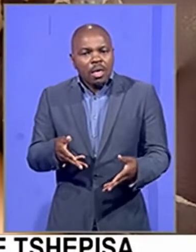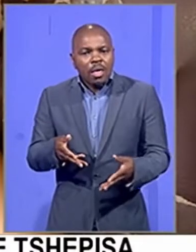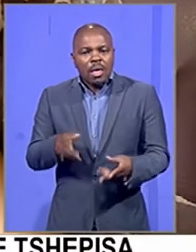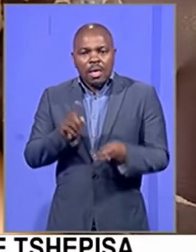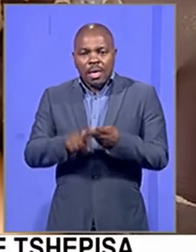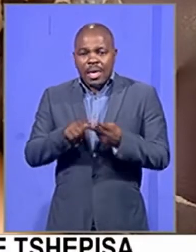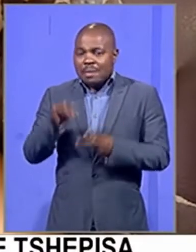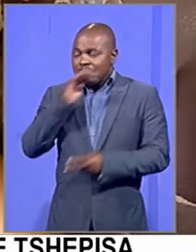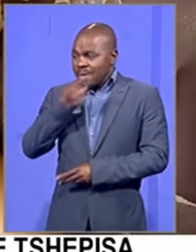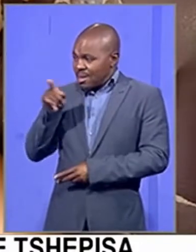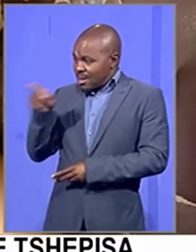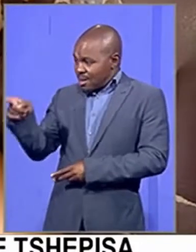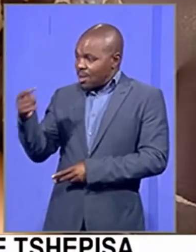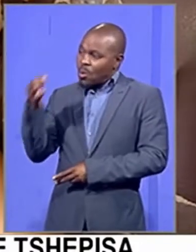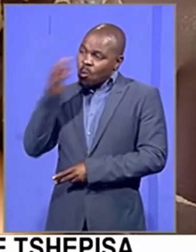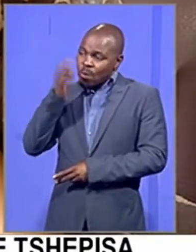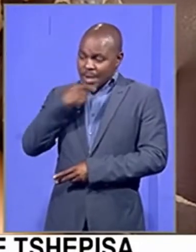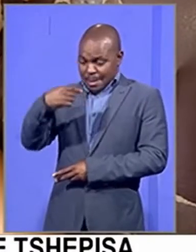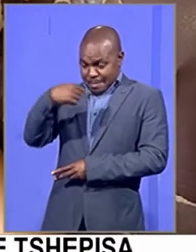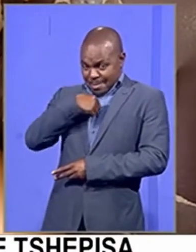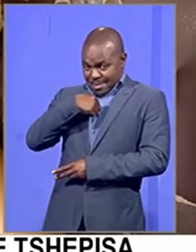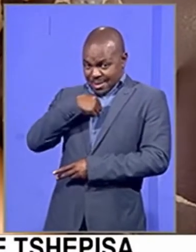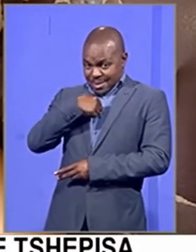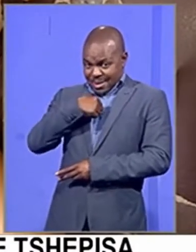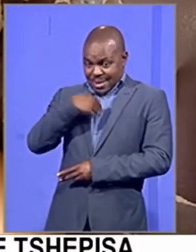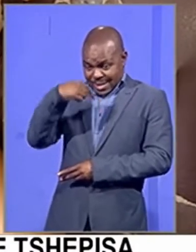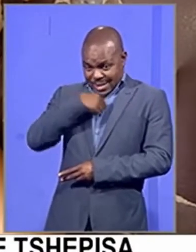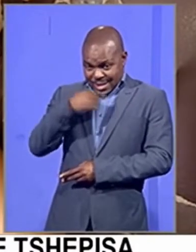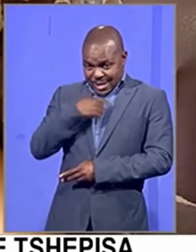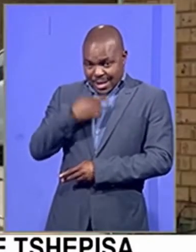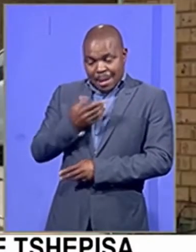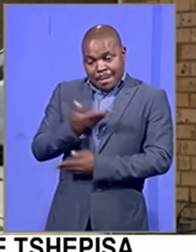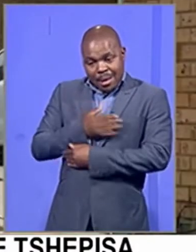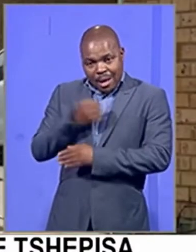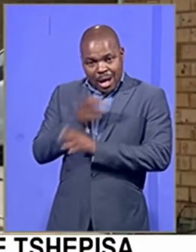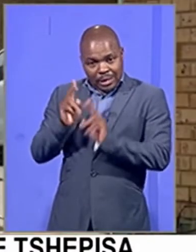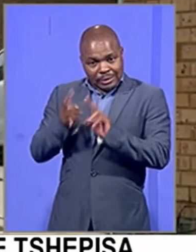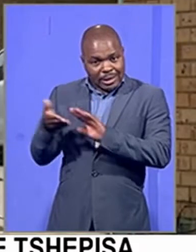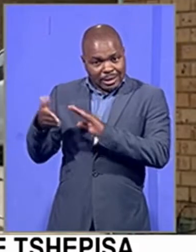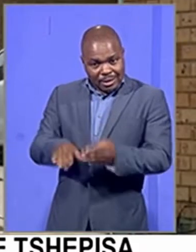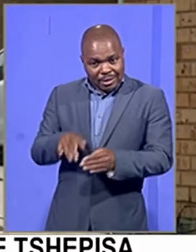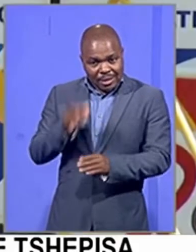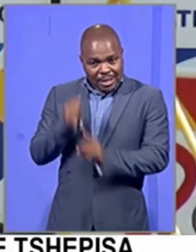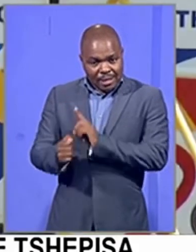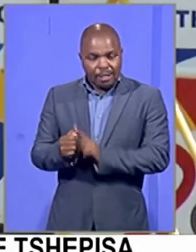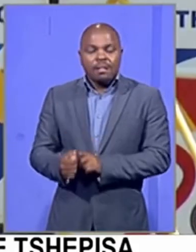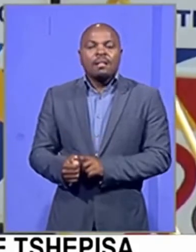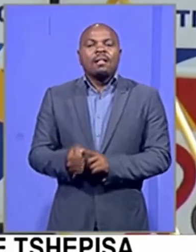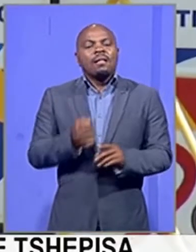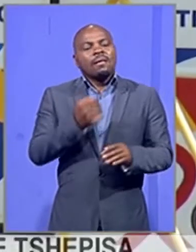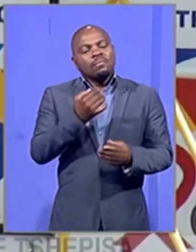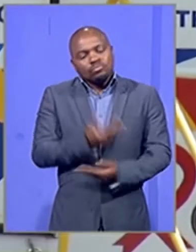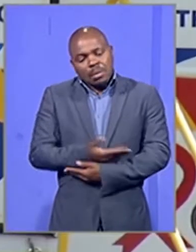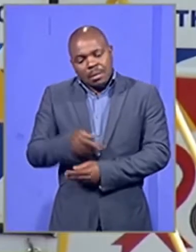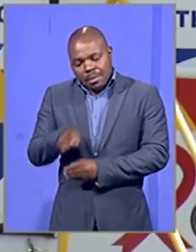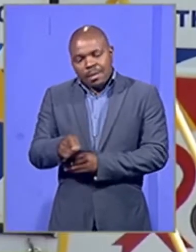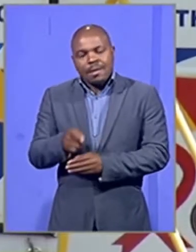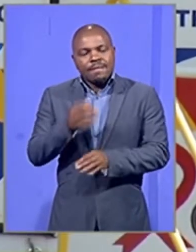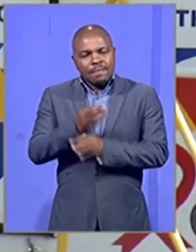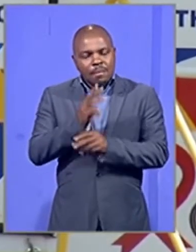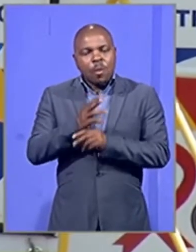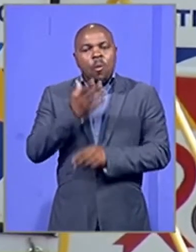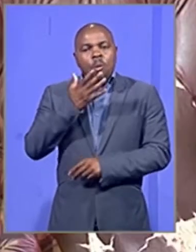ma sister ona soma fore nna ka matswa mankganya ke nna ke boleileng kganya seo batswadi ba lesea ba se batlang ke hore toka e